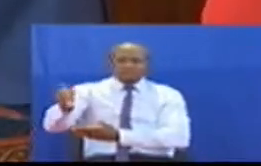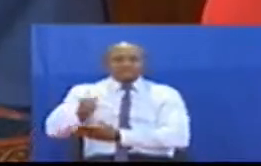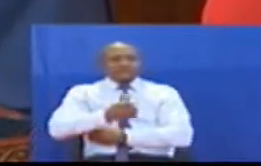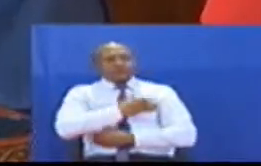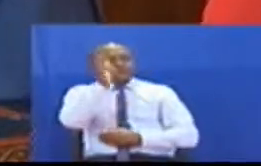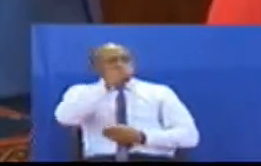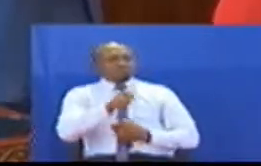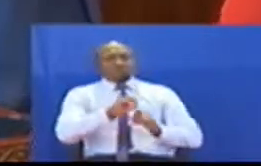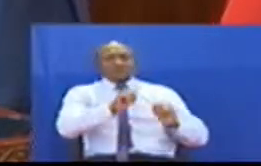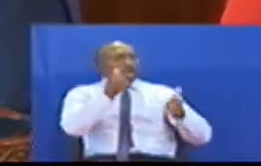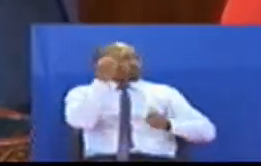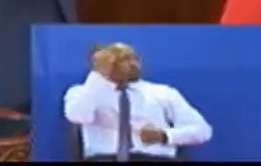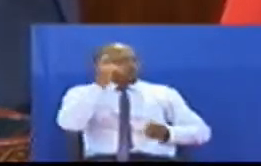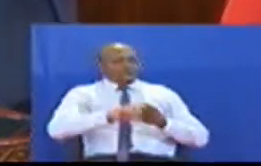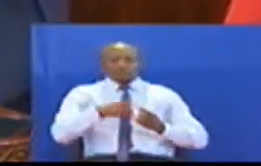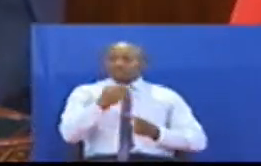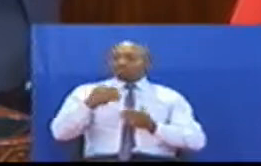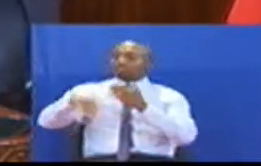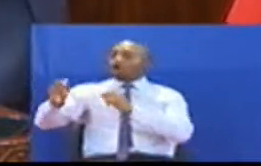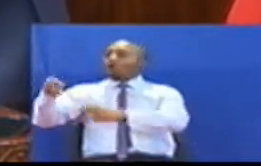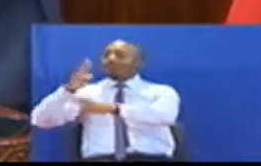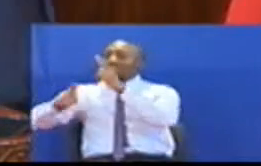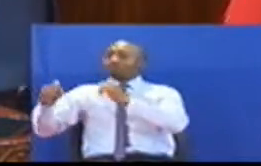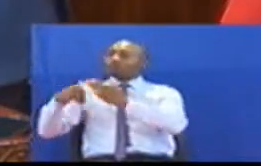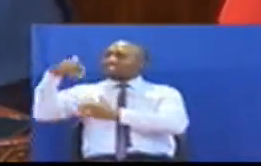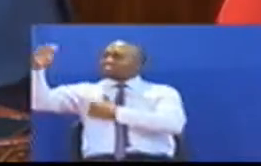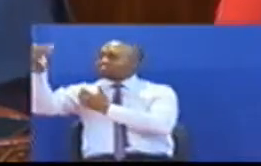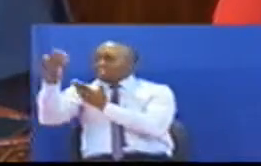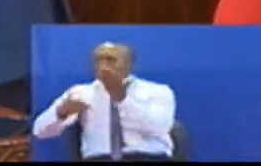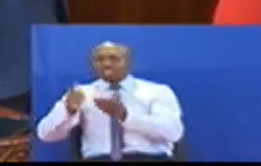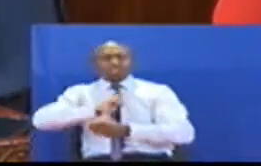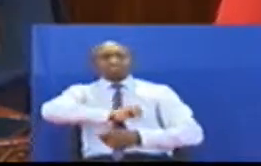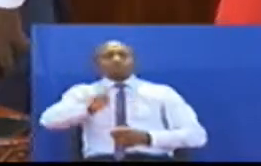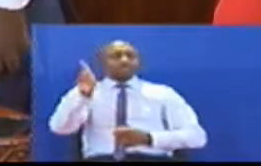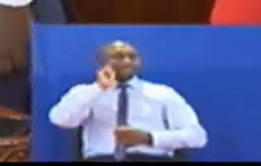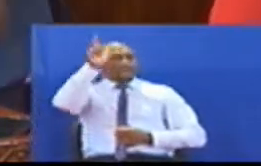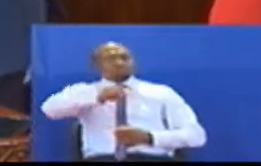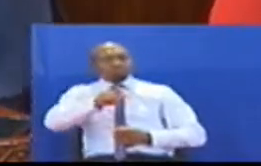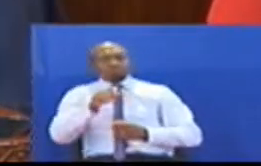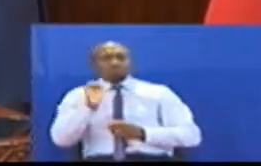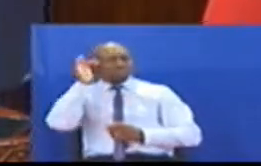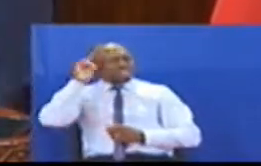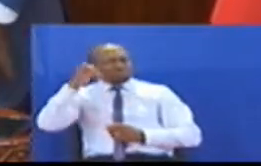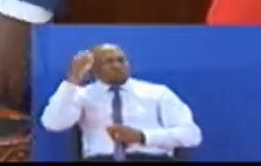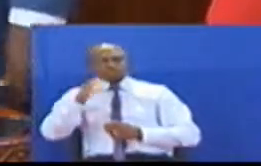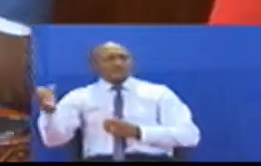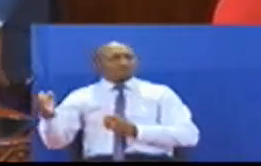anayehisiwa. Na kambi fulani wanapelekwa hotelini wale waliotoka nje. Lakini mkisema tu kila mnaye muhisi mloganzira. Wagonjwa mloganzira. Hey, Mheshimiwa